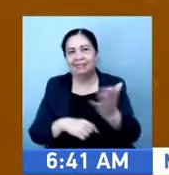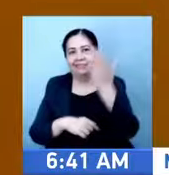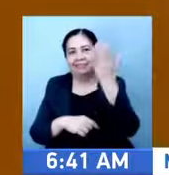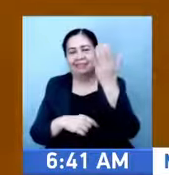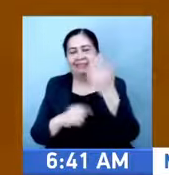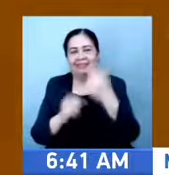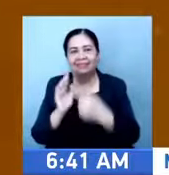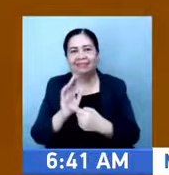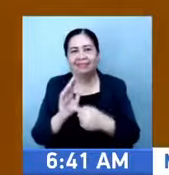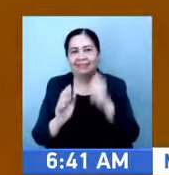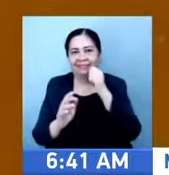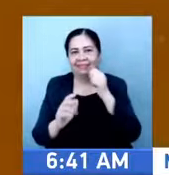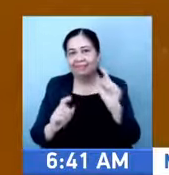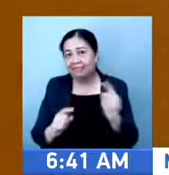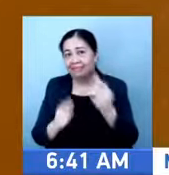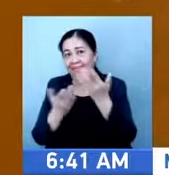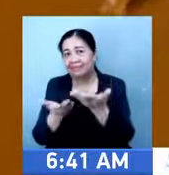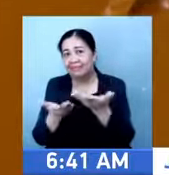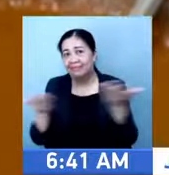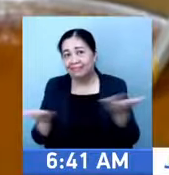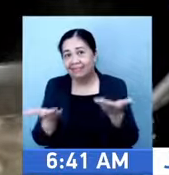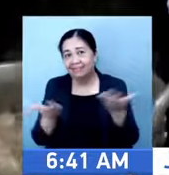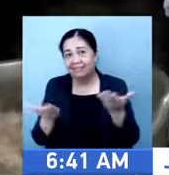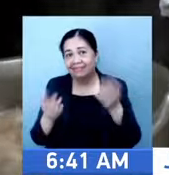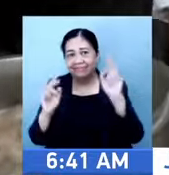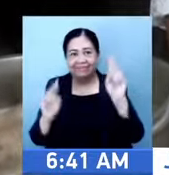ka, unang hirit!